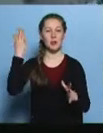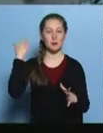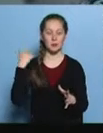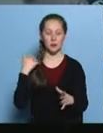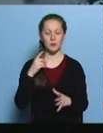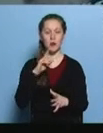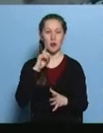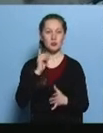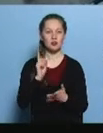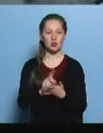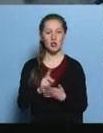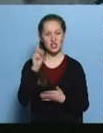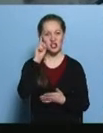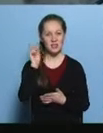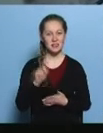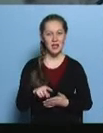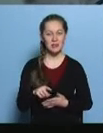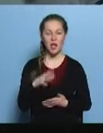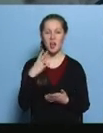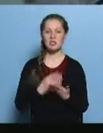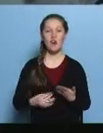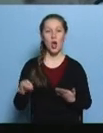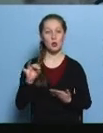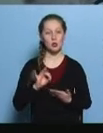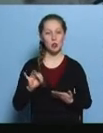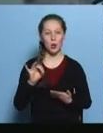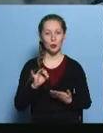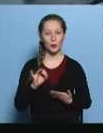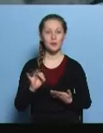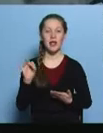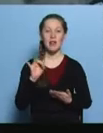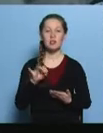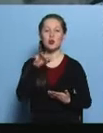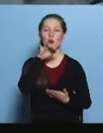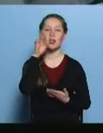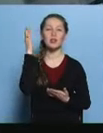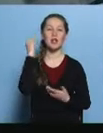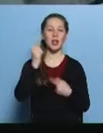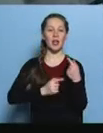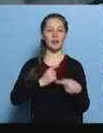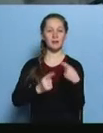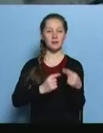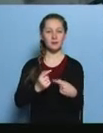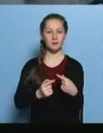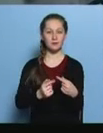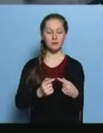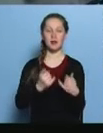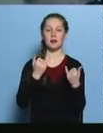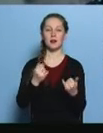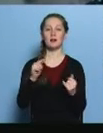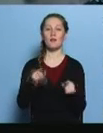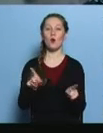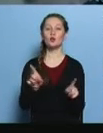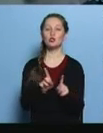на самом деле, мне кажется, знать свою историю. То есть историю дедов, отцов, прадедов. Для того, чтобы в